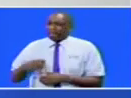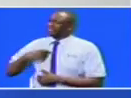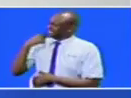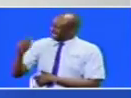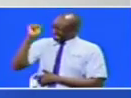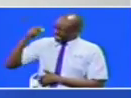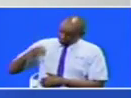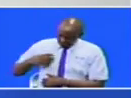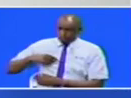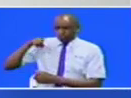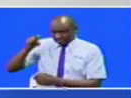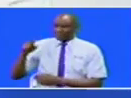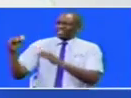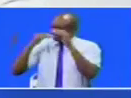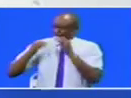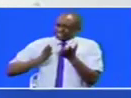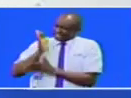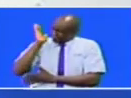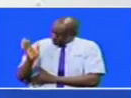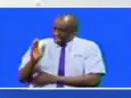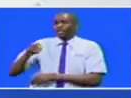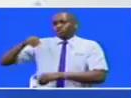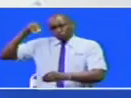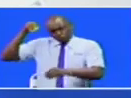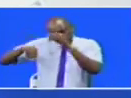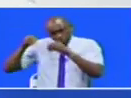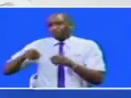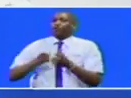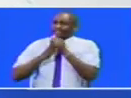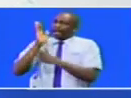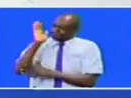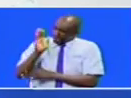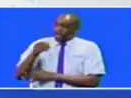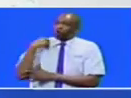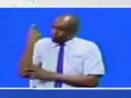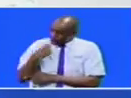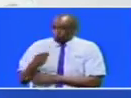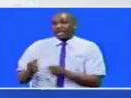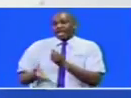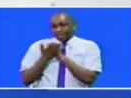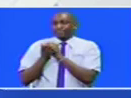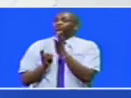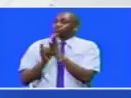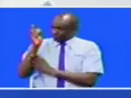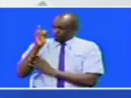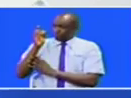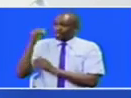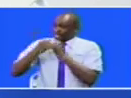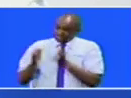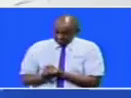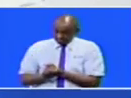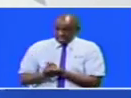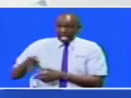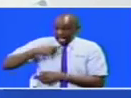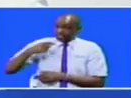wote wana majukumu ya kidemokrasia kuchagua uongozi ambao utapeleka serikali kwa matakwa ya wananchi. So for us